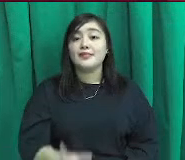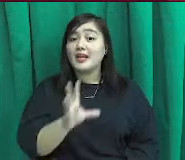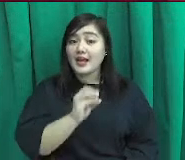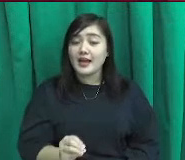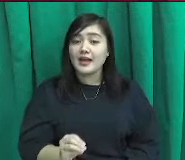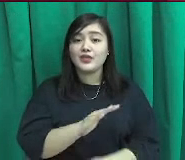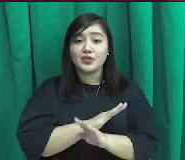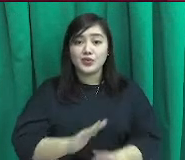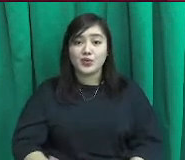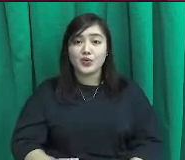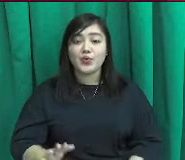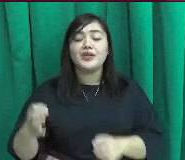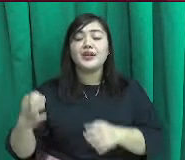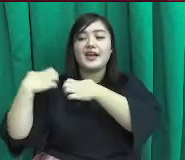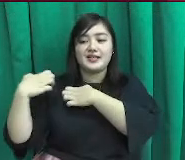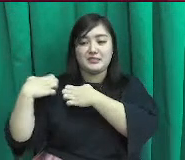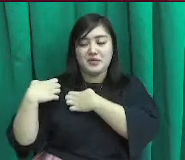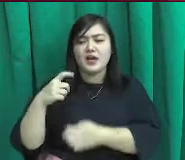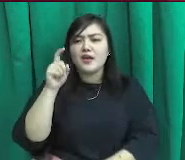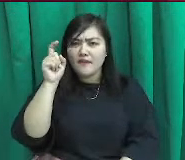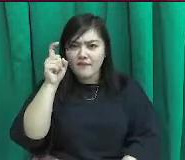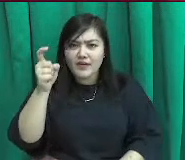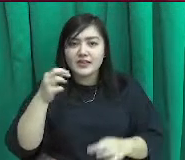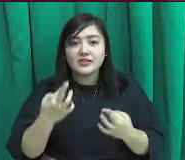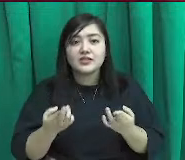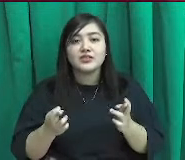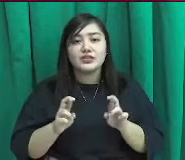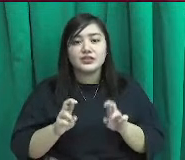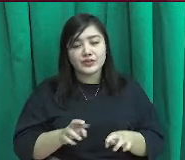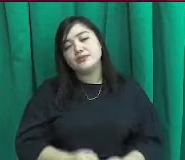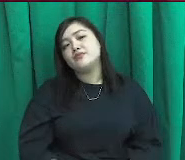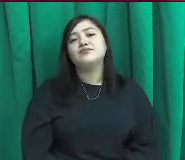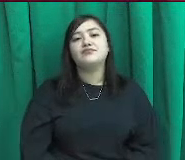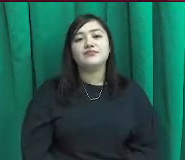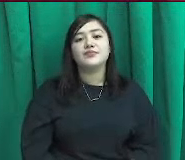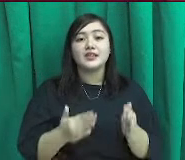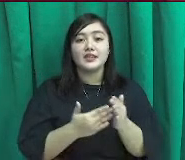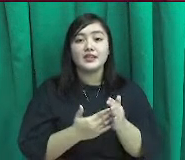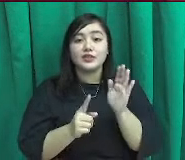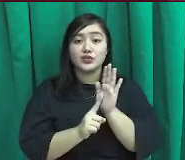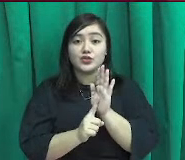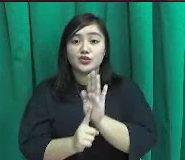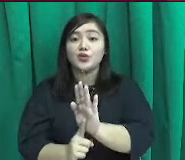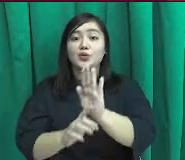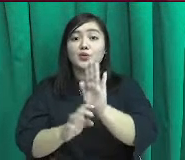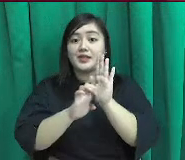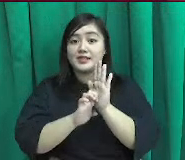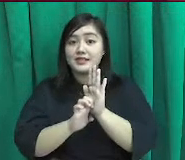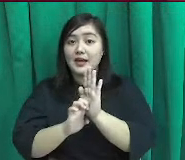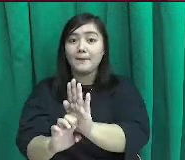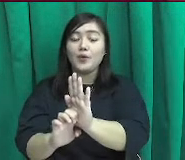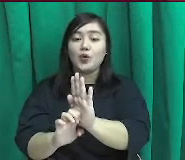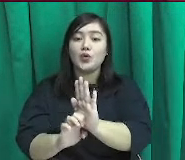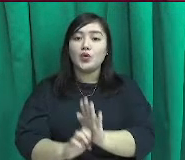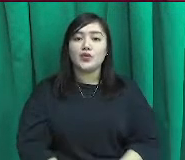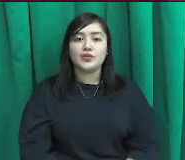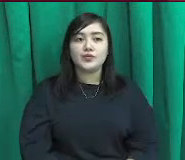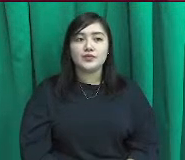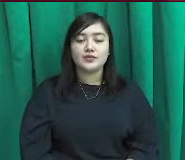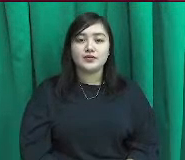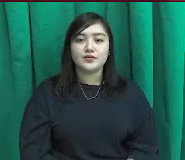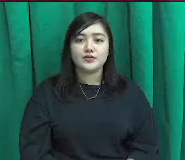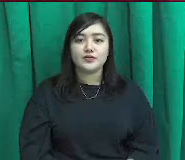No. Pakita natin paano gawin. Pangalawa, pakita natin kung paano natin ito